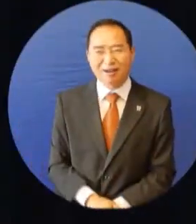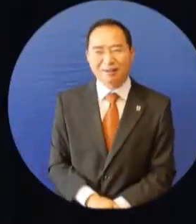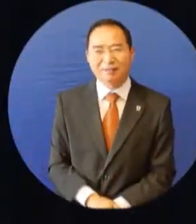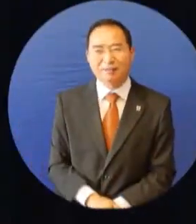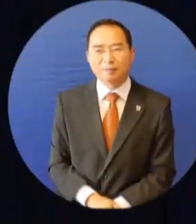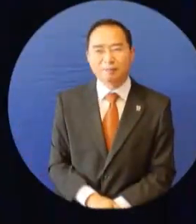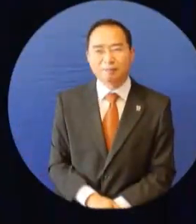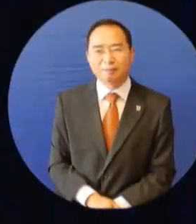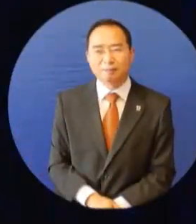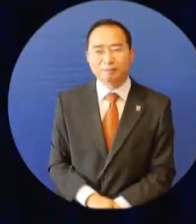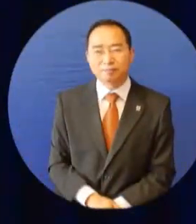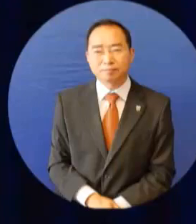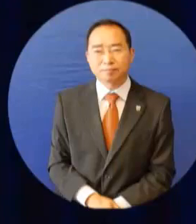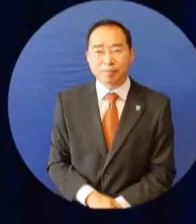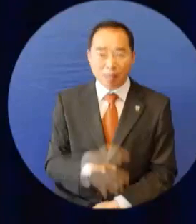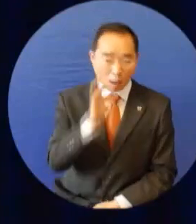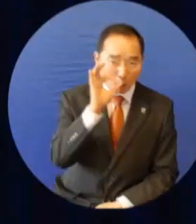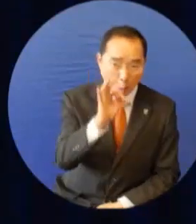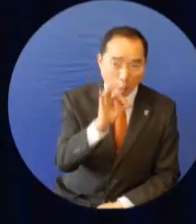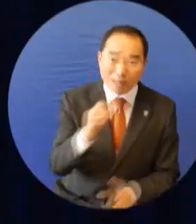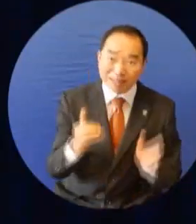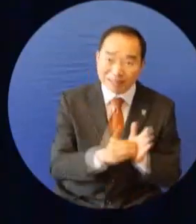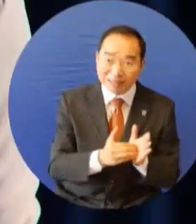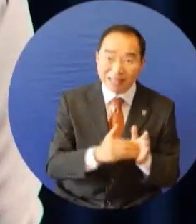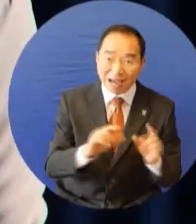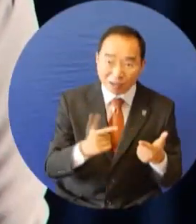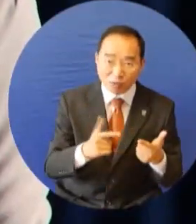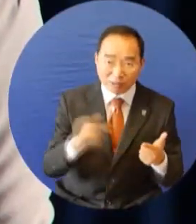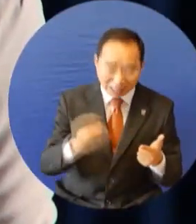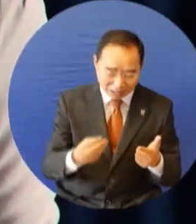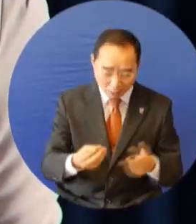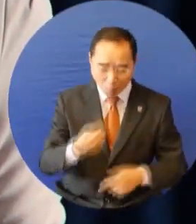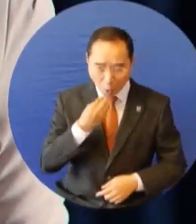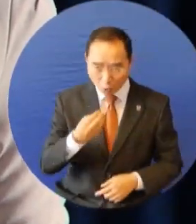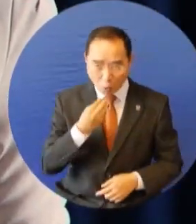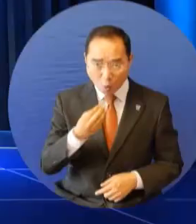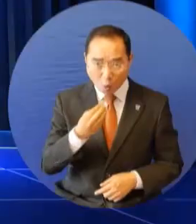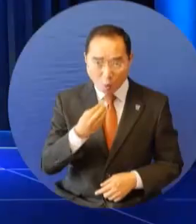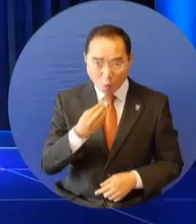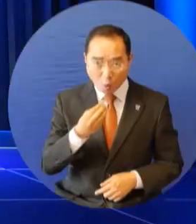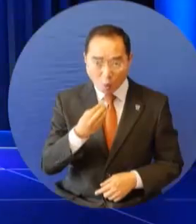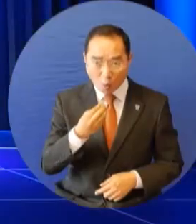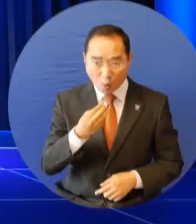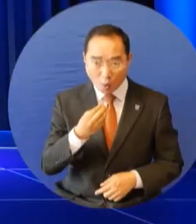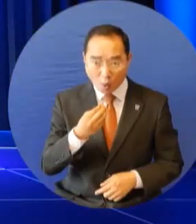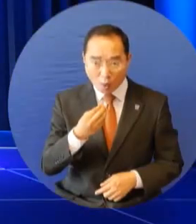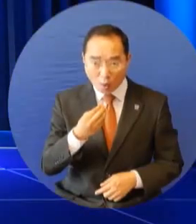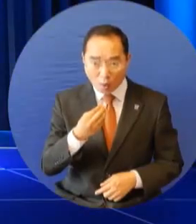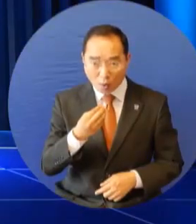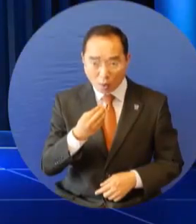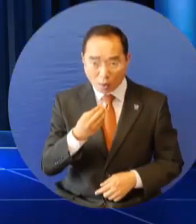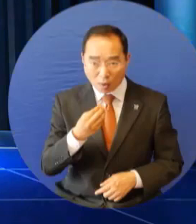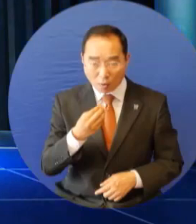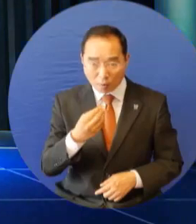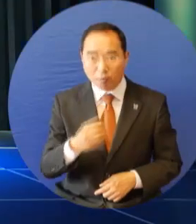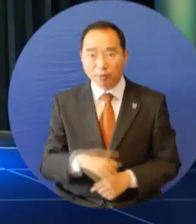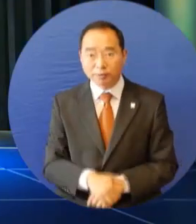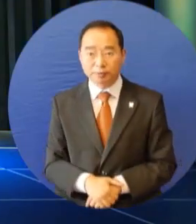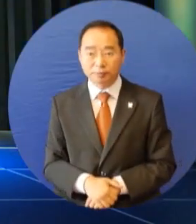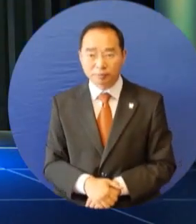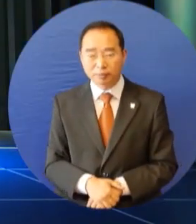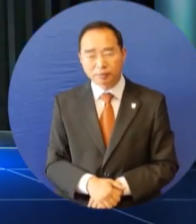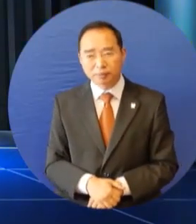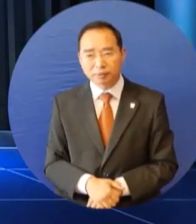거. 이게 보는 걸로만 끝이 아니라 네. 다시 먹는 걸로 이렇게 보면